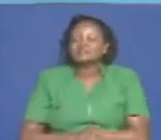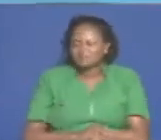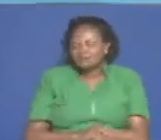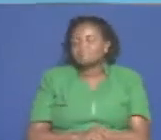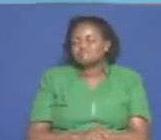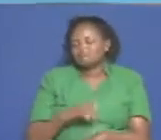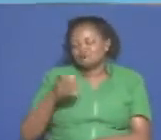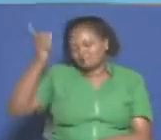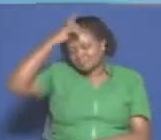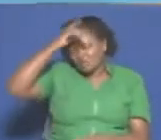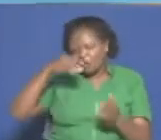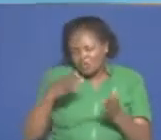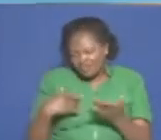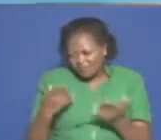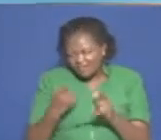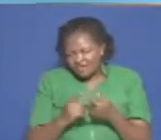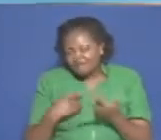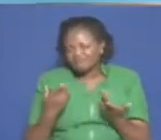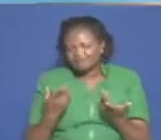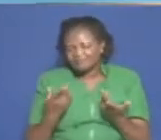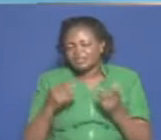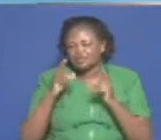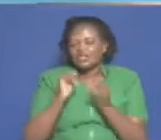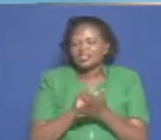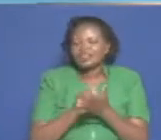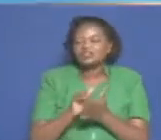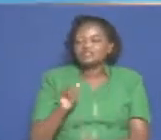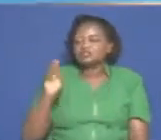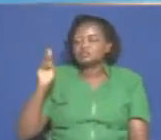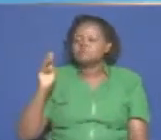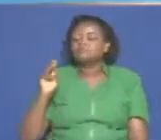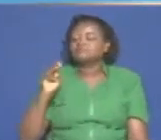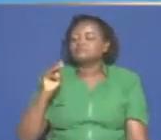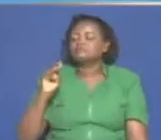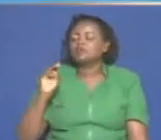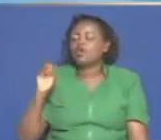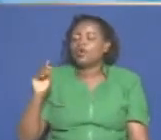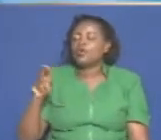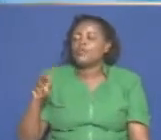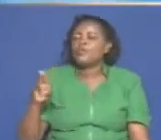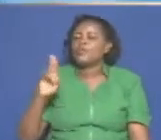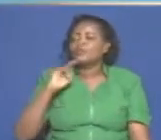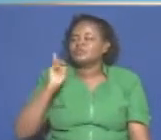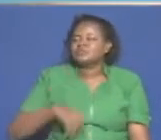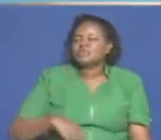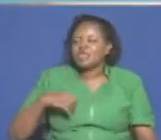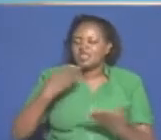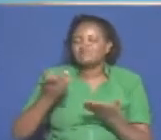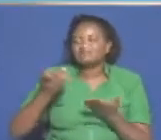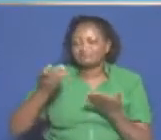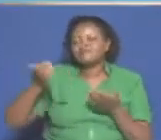alikuwa nayo fursa. Na kuna hili swala ambalo bwana Rogers ameibua kuhusiana na kutoa zile shahada ziwe ni kulingana na kile